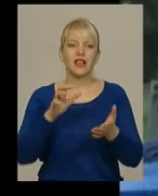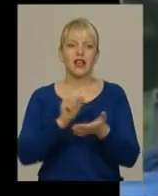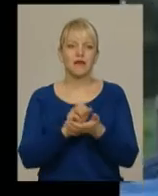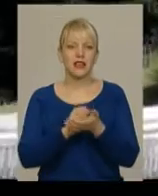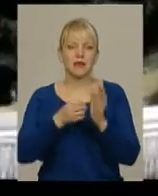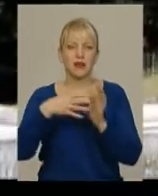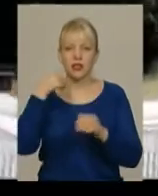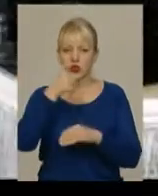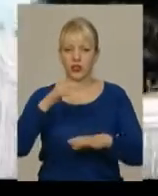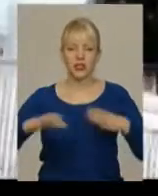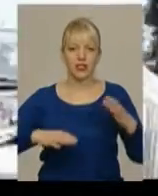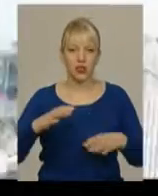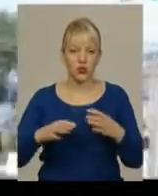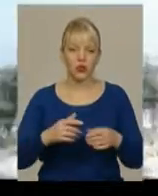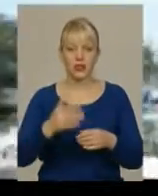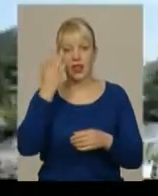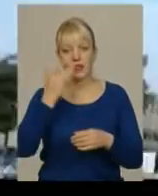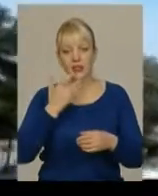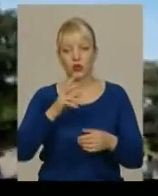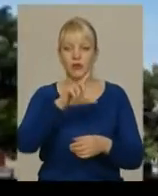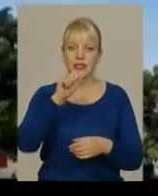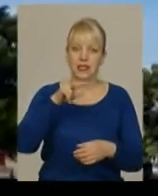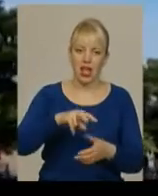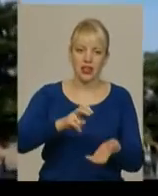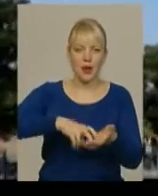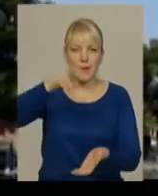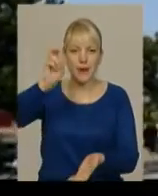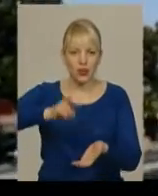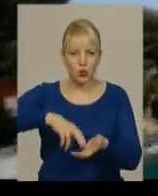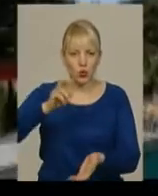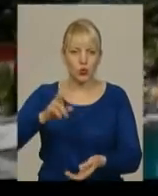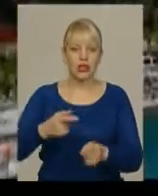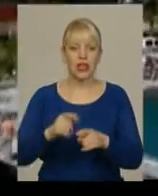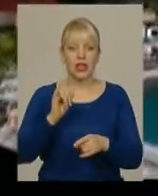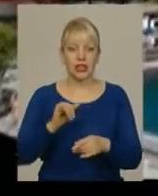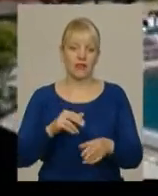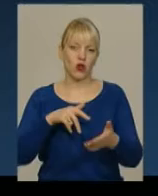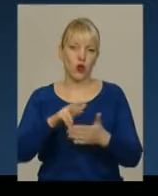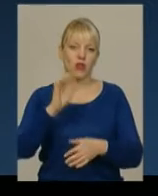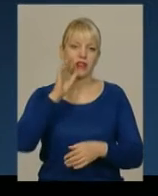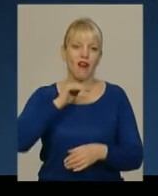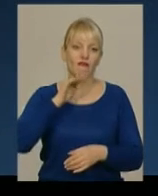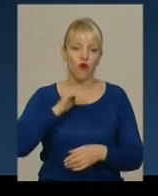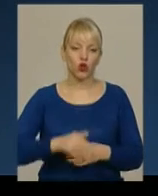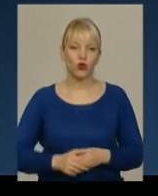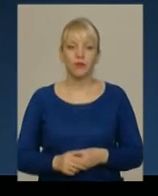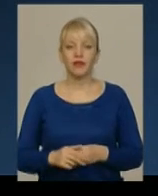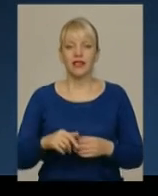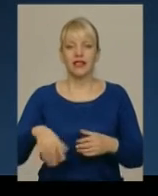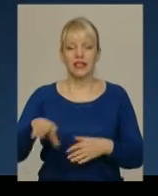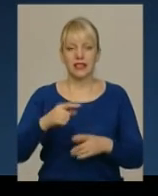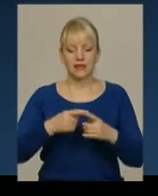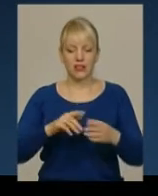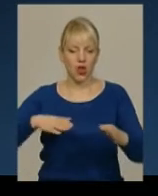перерви на відпочинок. Влітку займається в залі, стрибає на батуті зі спеціальною екіпіровкою і виходить на воду. Розгін, все це робиться